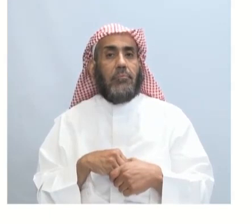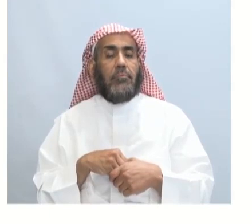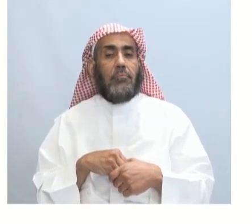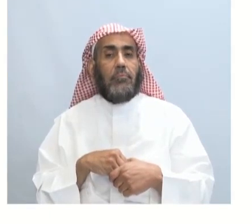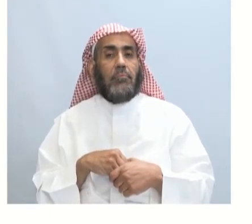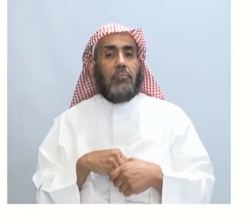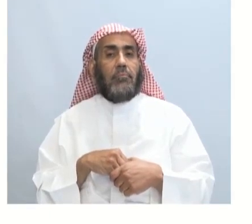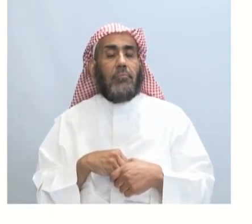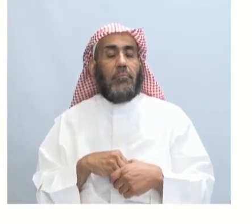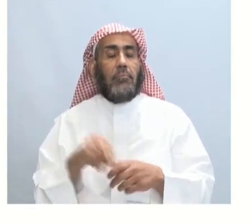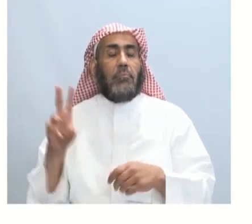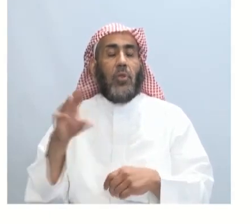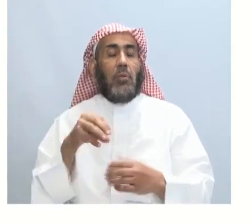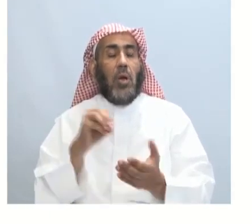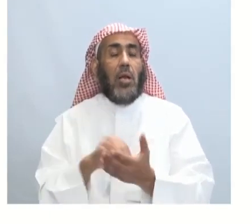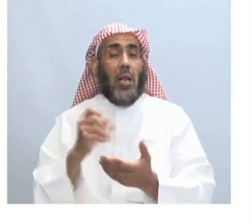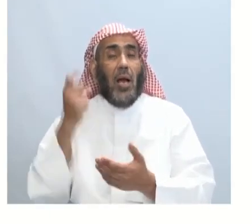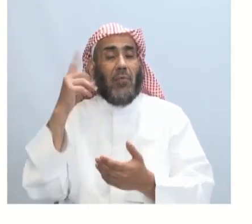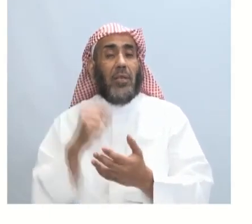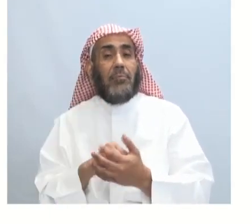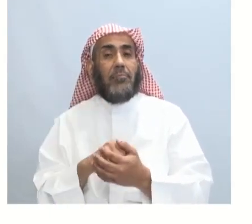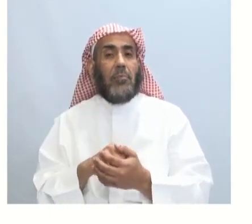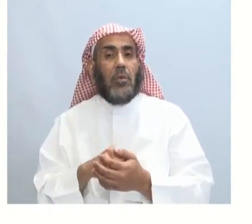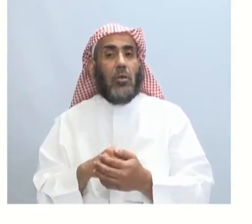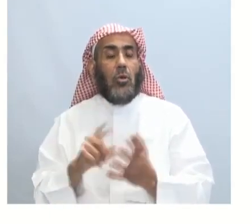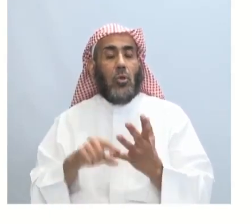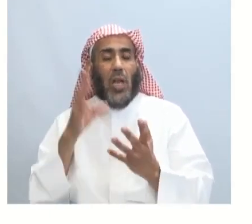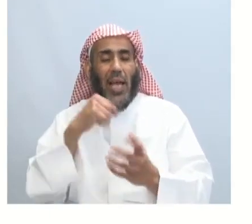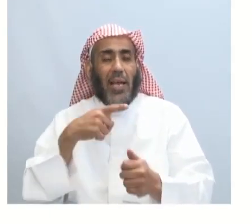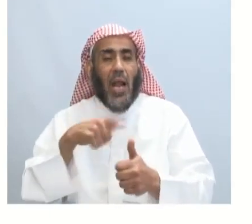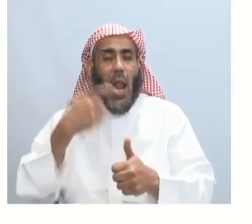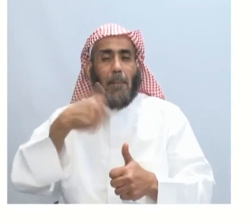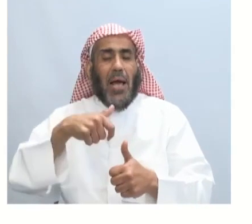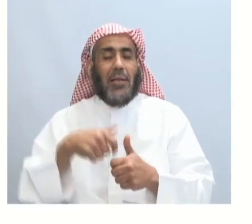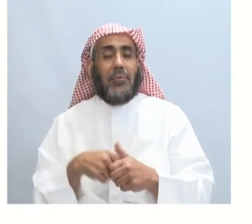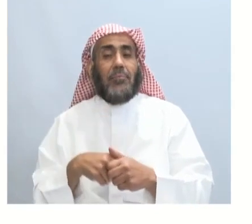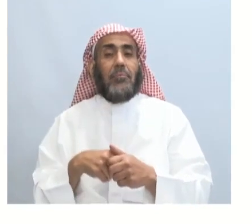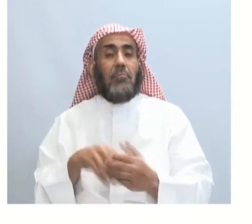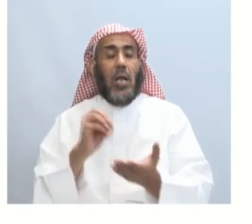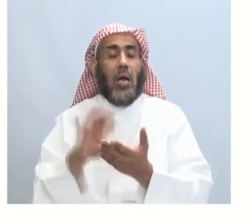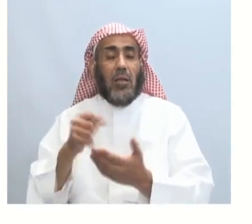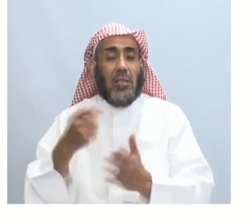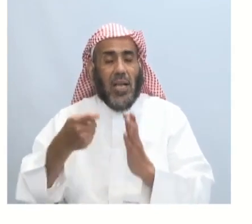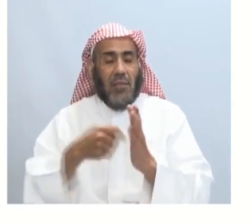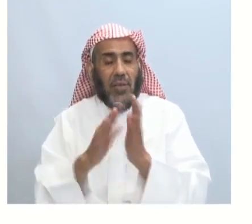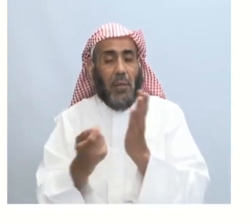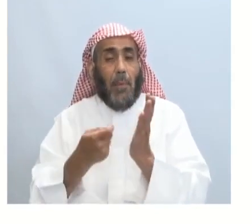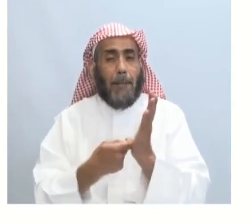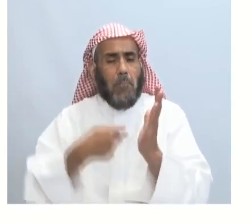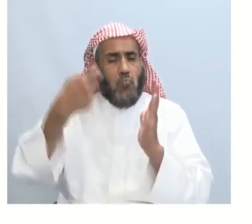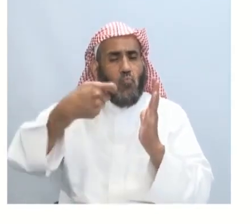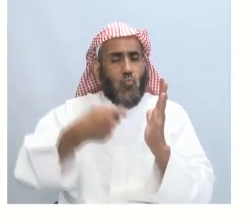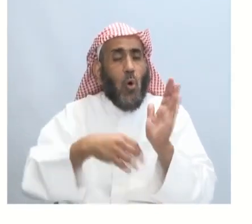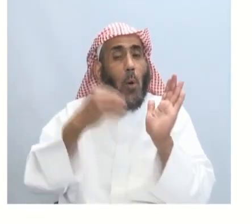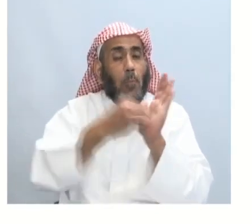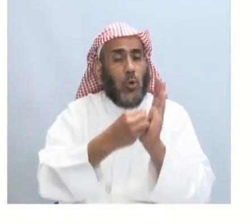الملموس امثله محل الحق الفكري العنصر غير المالي محل الحق الفكري عند تاليف كتاب بما هو